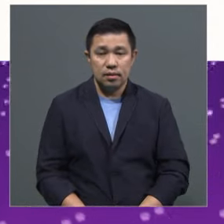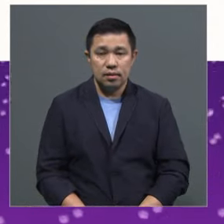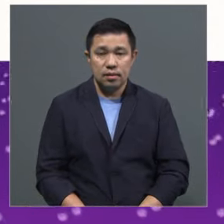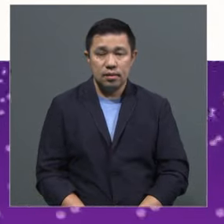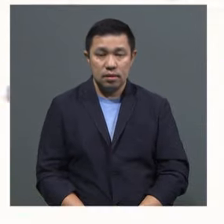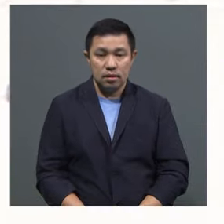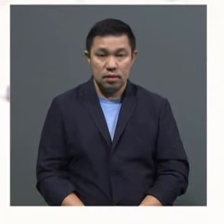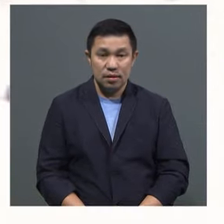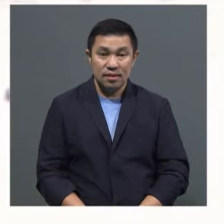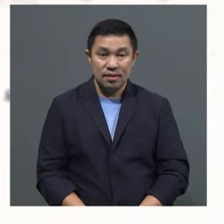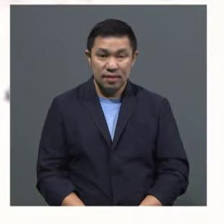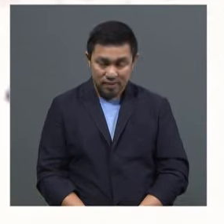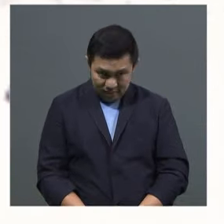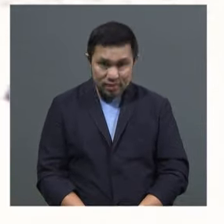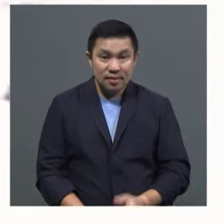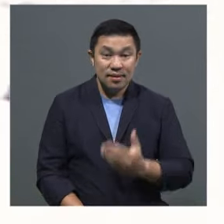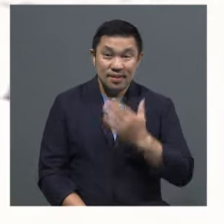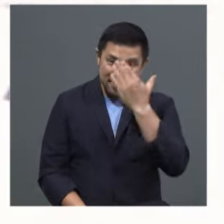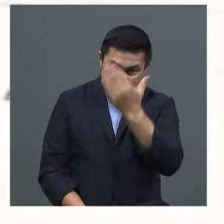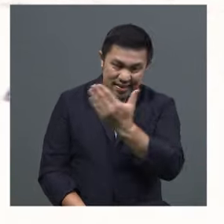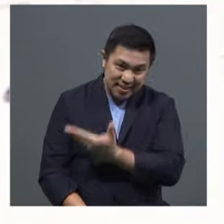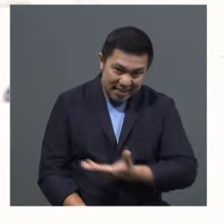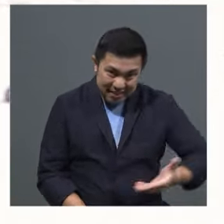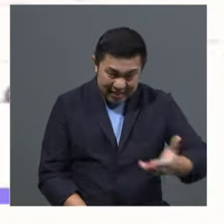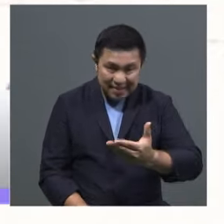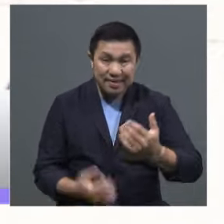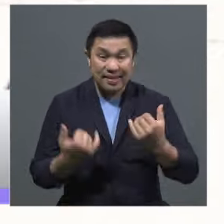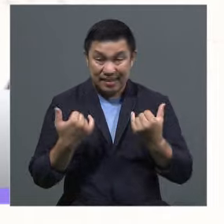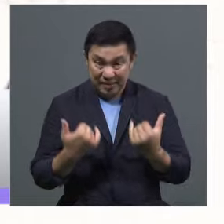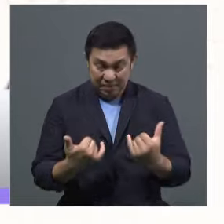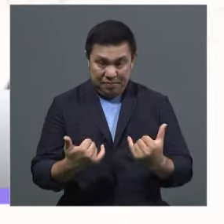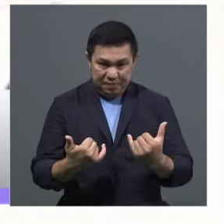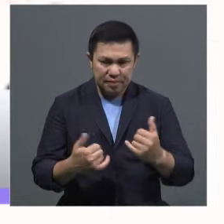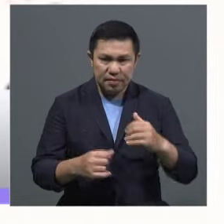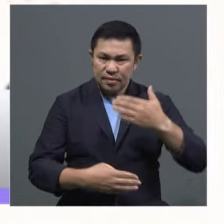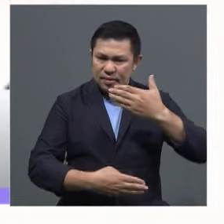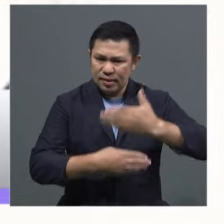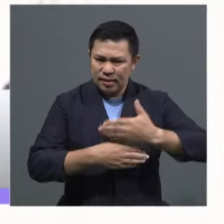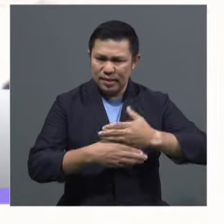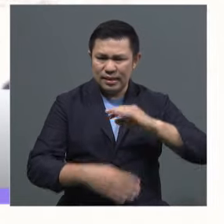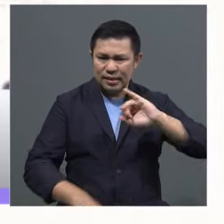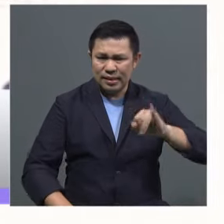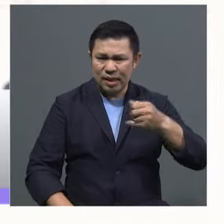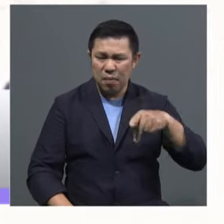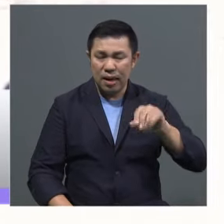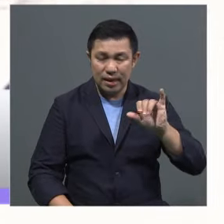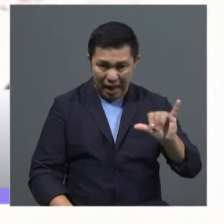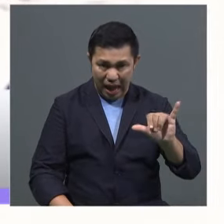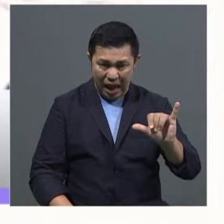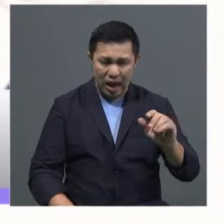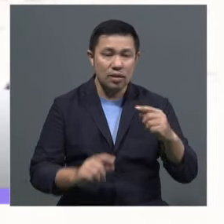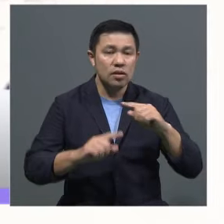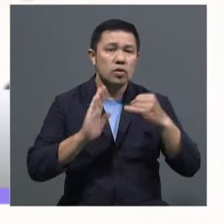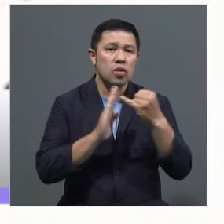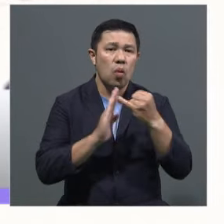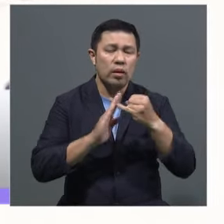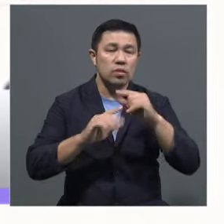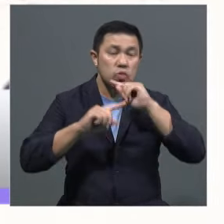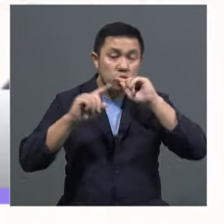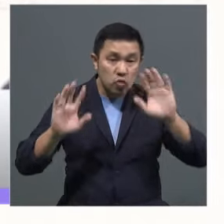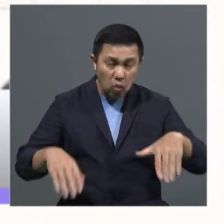ทักทายคุณผู้ชมทางหน้าจอ NVT ค่ะตอนนี้เราอยู่กันที่เขื่อนเจ้าพระยาตำบลบางหลวงอำเภอสัพพยาจังหวัดชัยนาทซึ่งเขื่อน